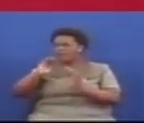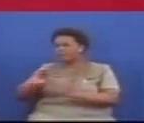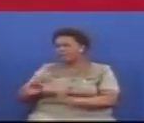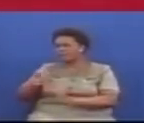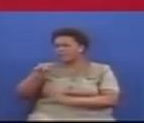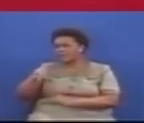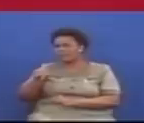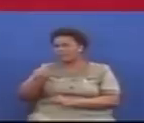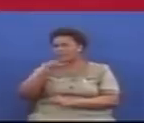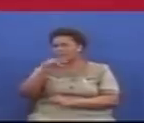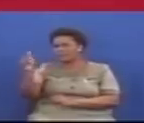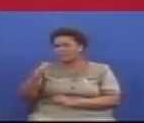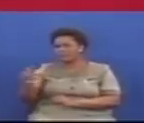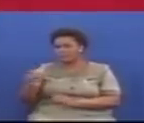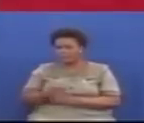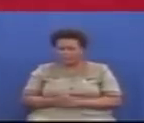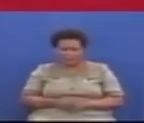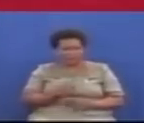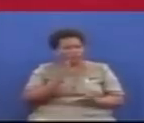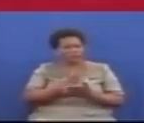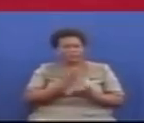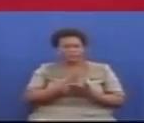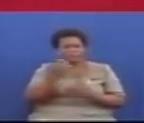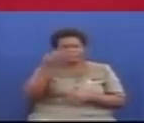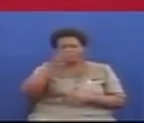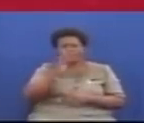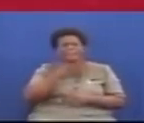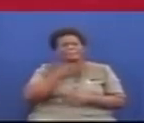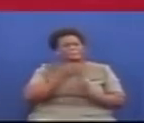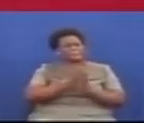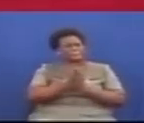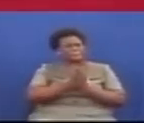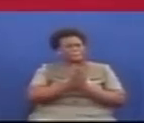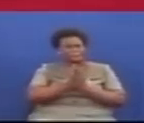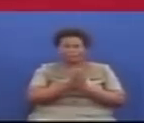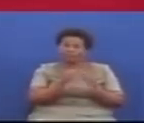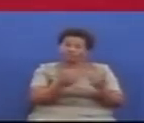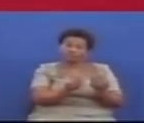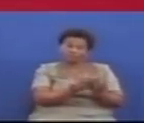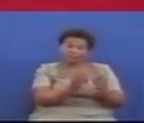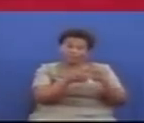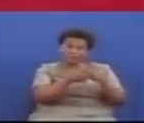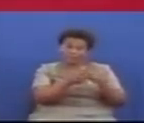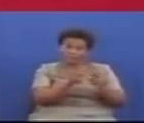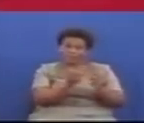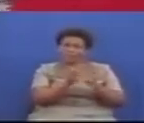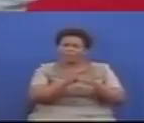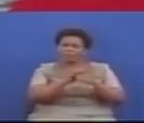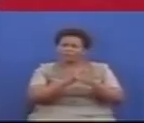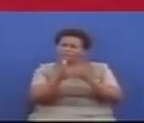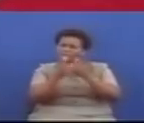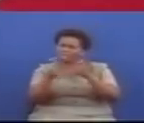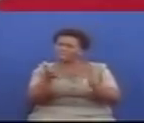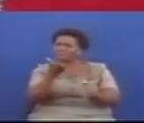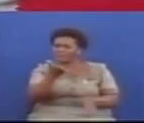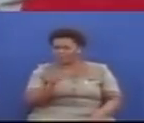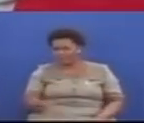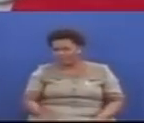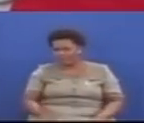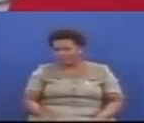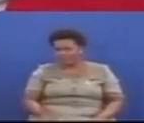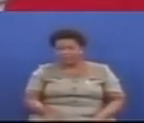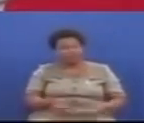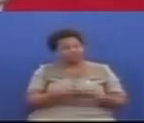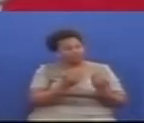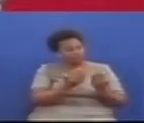hapa nchini. Kwa hiyo ni nia ya serikali kuwawezesha hapa. Sasa watumie fursa hiyo ambayo serikali imeitoa. Niwaombe sana makandarasi hao wakiingia kwenye joint